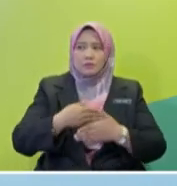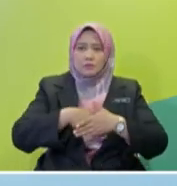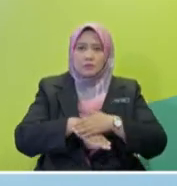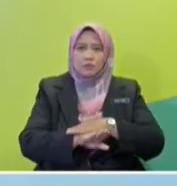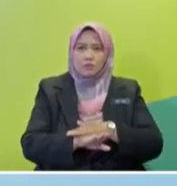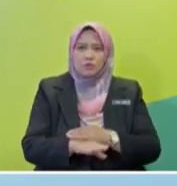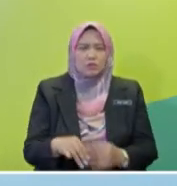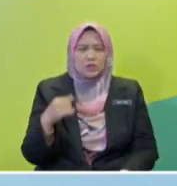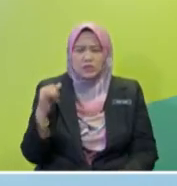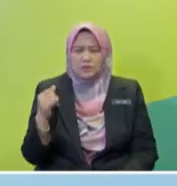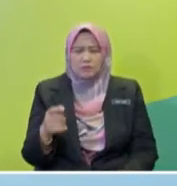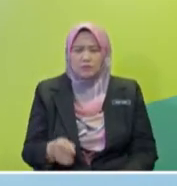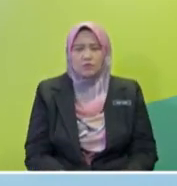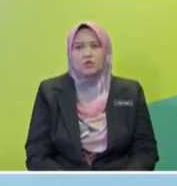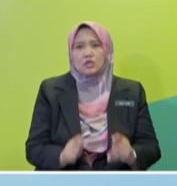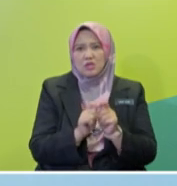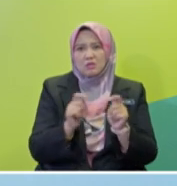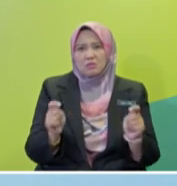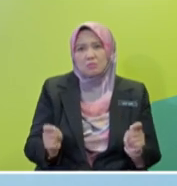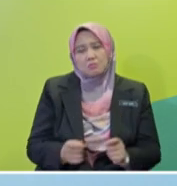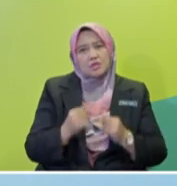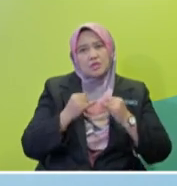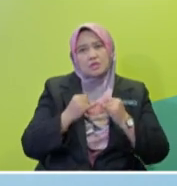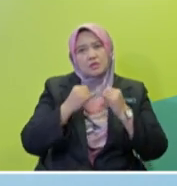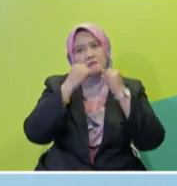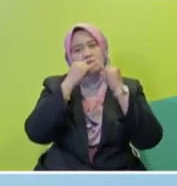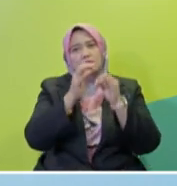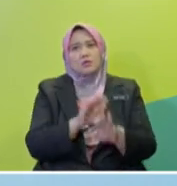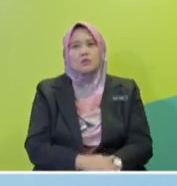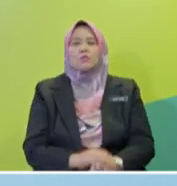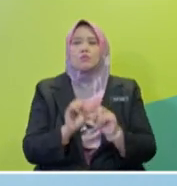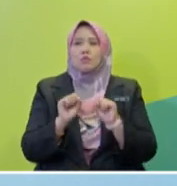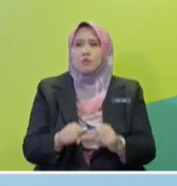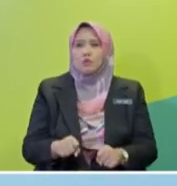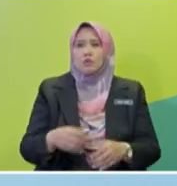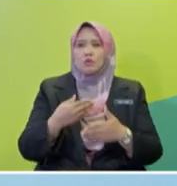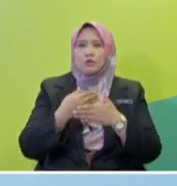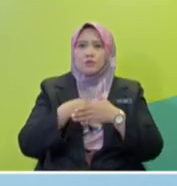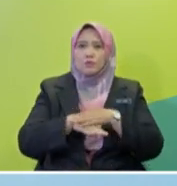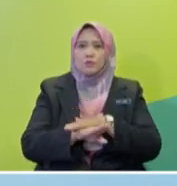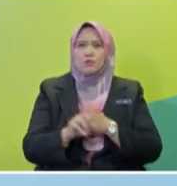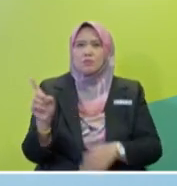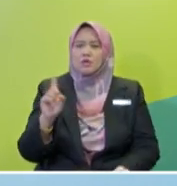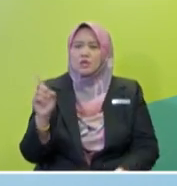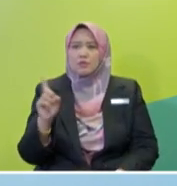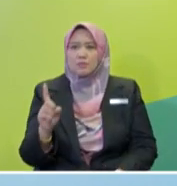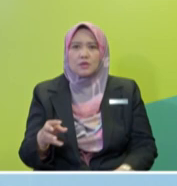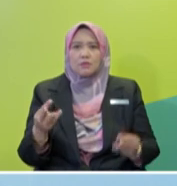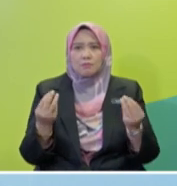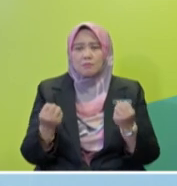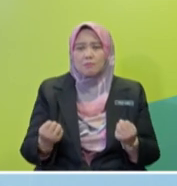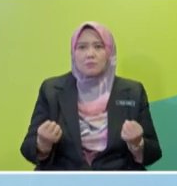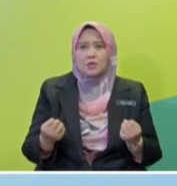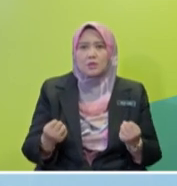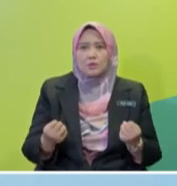tempat yang spesial seperti di si kita udah disimpan di mana saja yang kita Oke kemudian